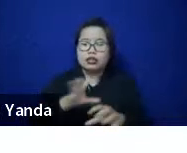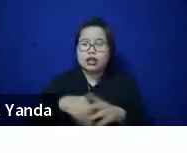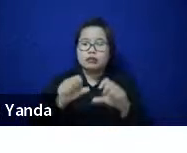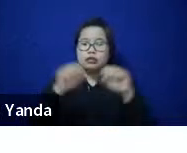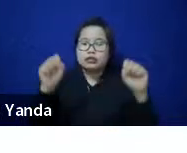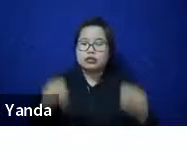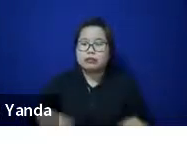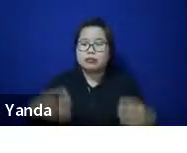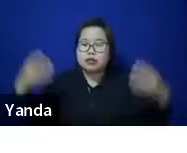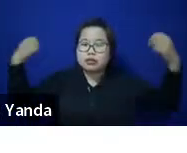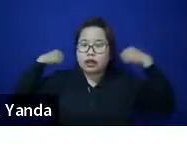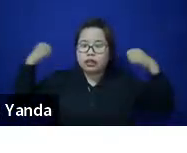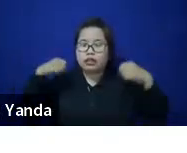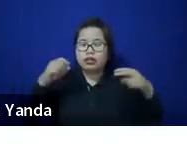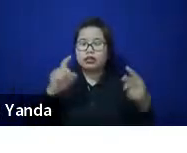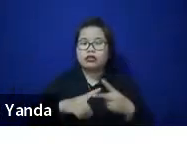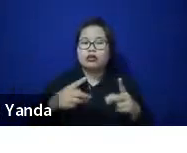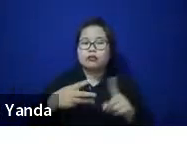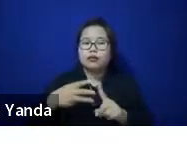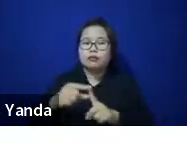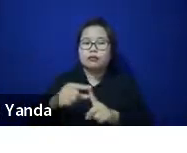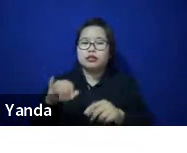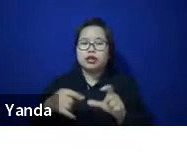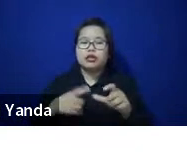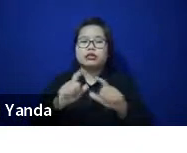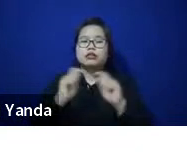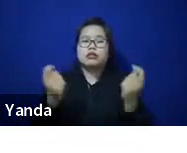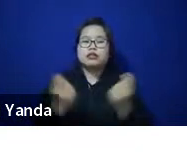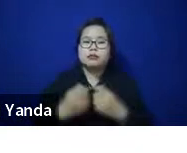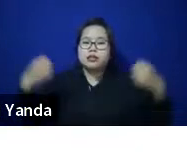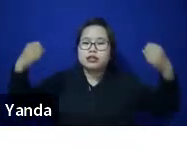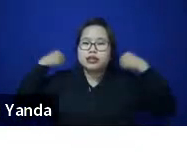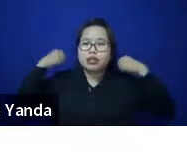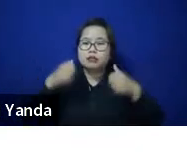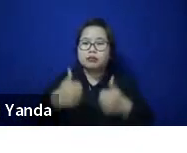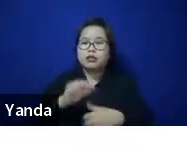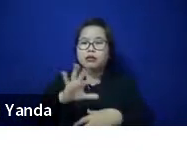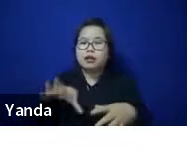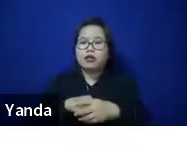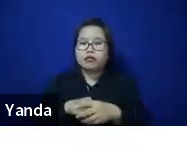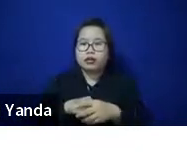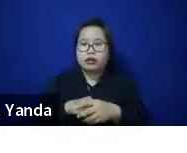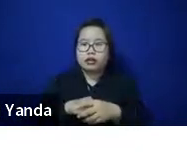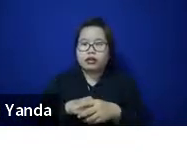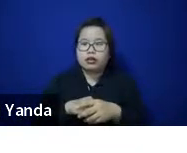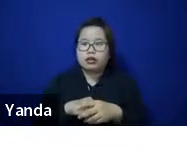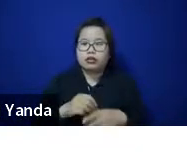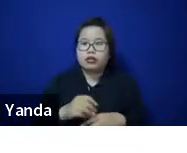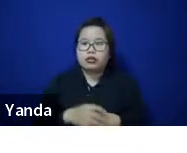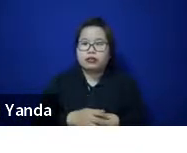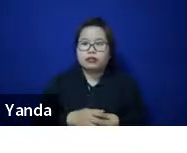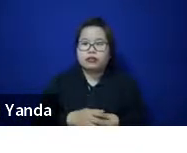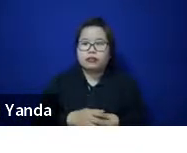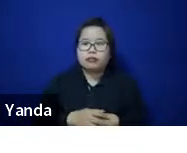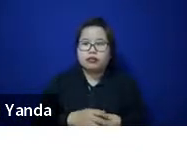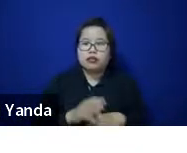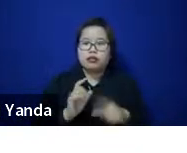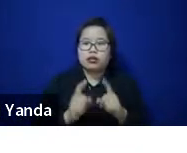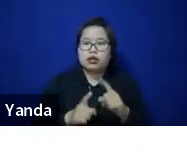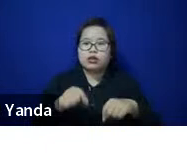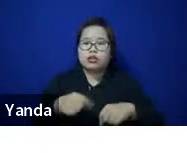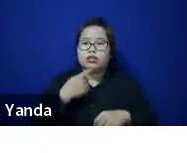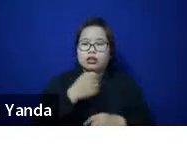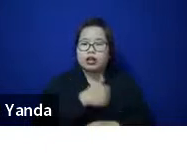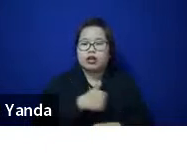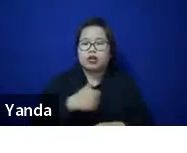kesehatan, kemudian BPJS, sistem kesehatan yang bisa mengcover individual needs dan health coverage, serta